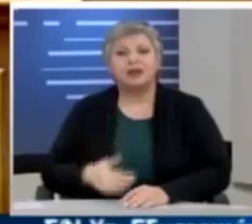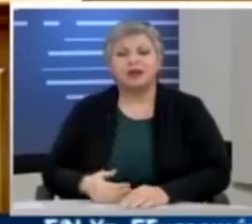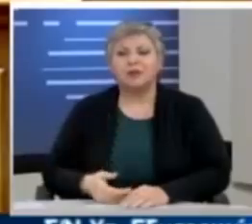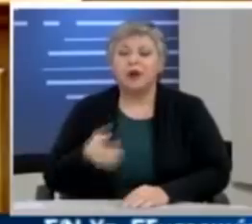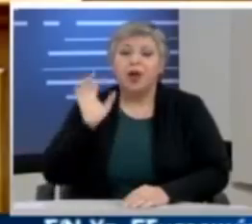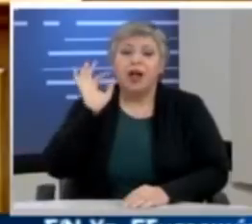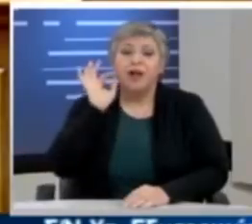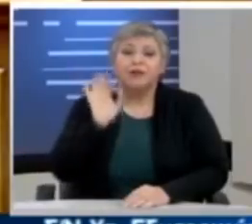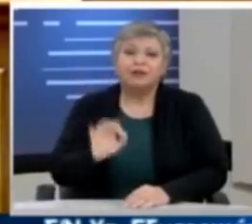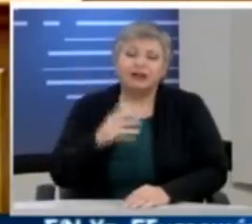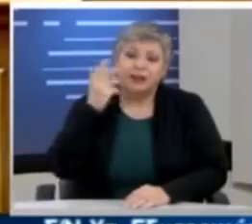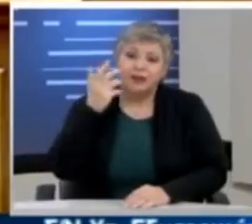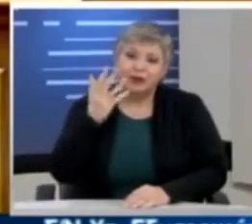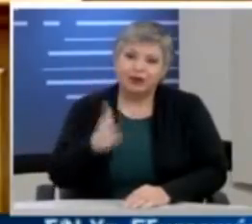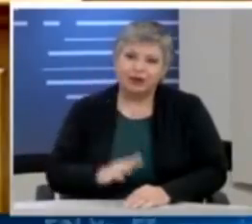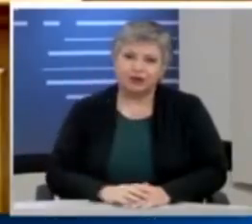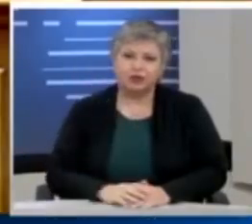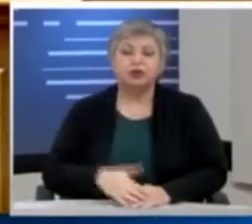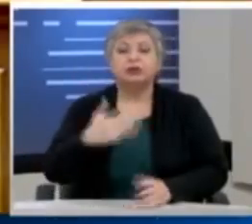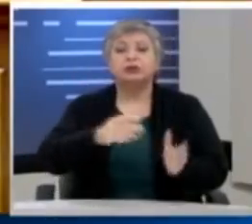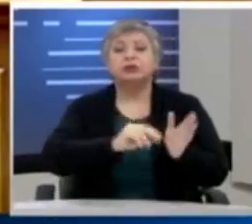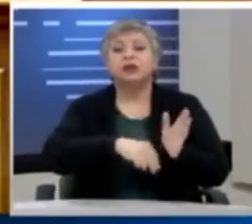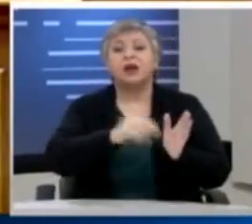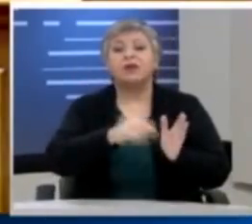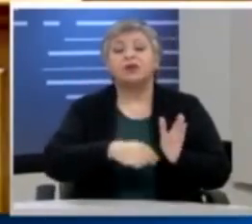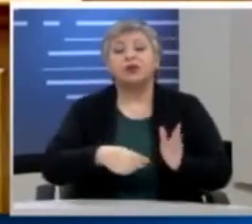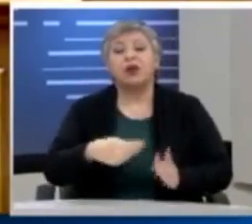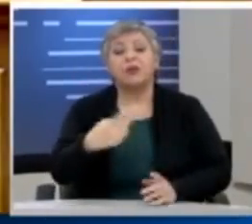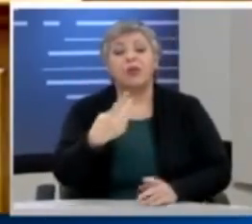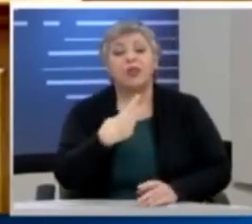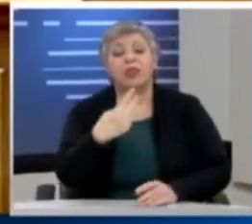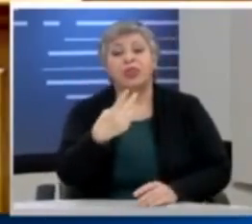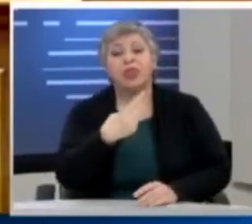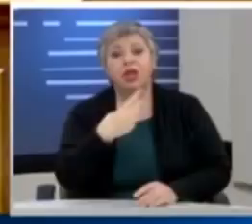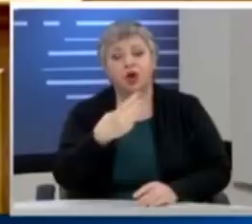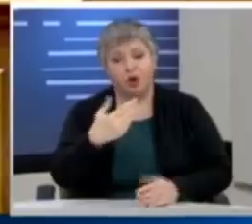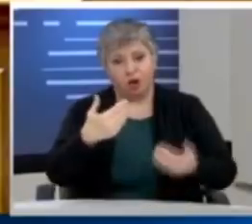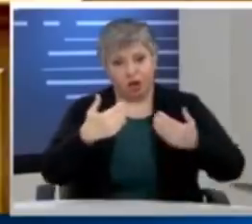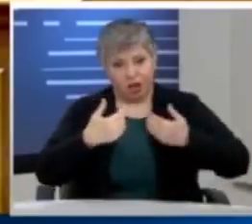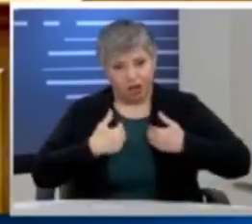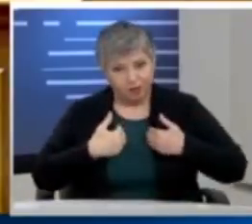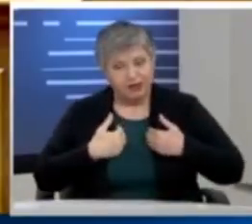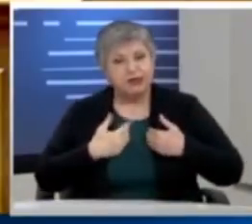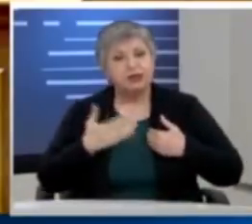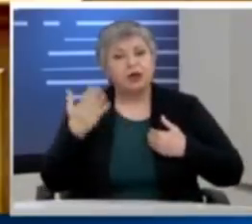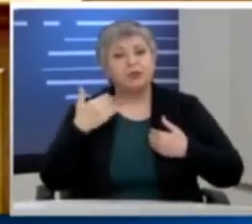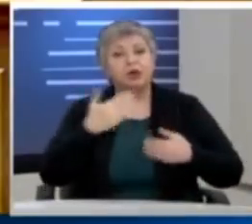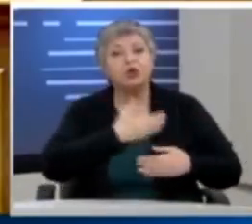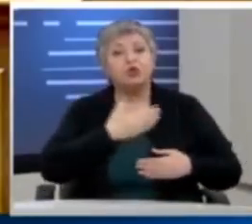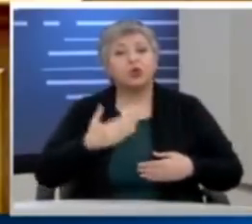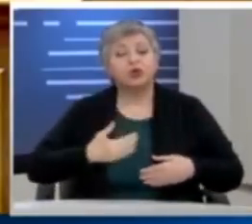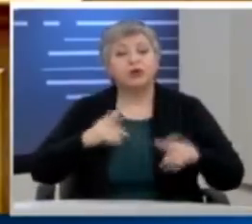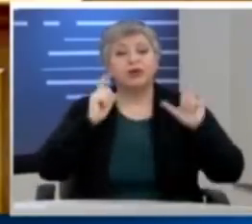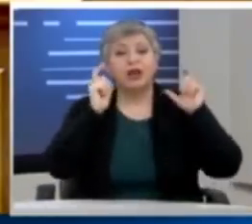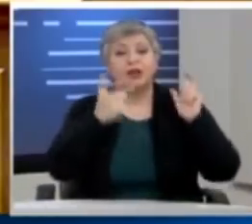η συγκεκριμένη συμφωνία είναι απλά μια διμερή συμφωνία με την πρώην Ιουγκοσλαβική Δημοκρατία της Μακεδονίας, ότι η είσοδος